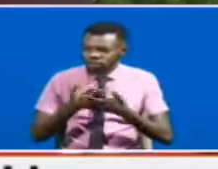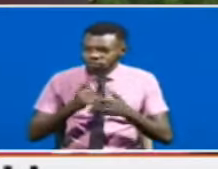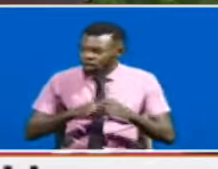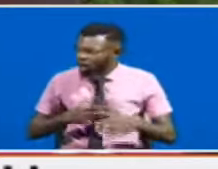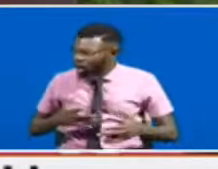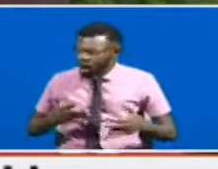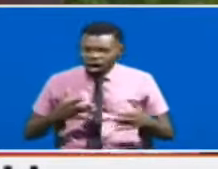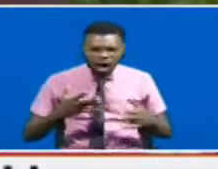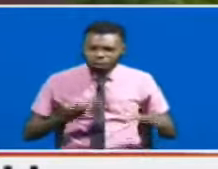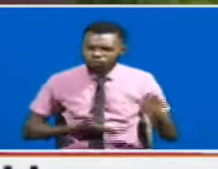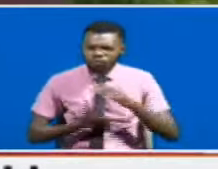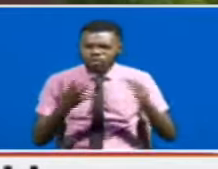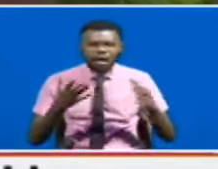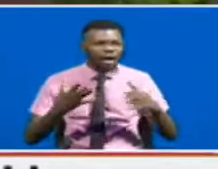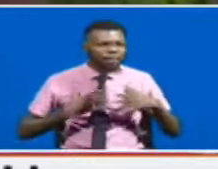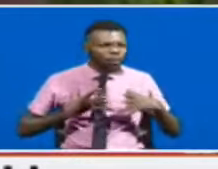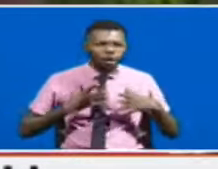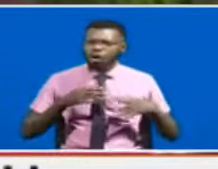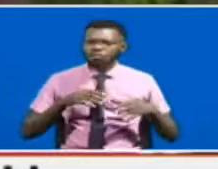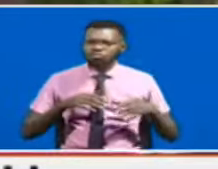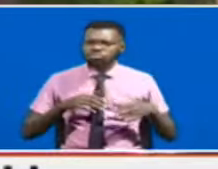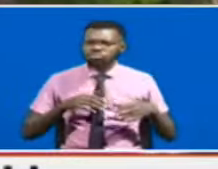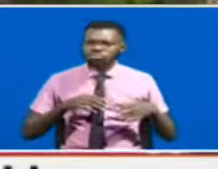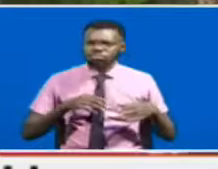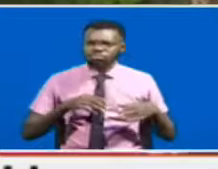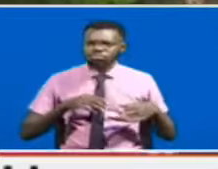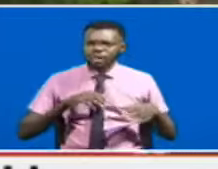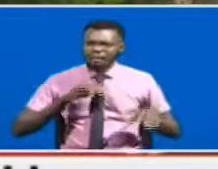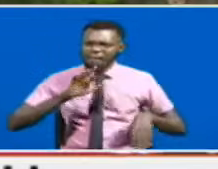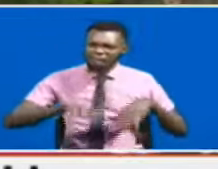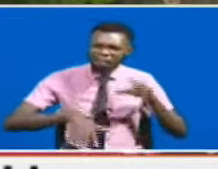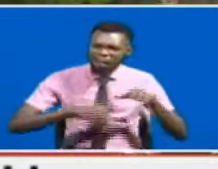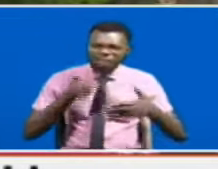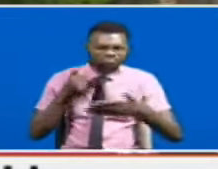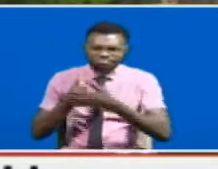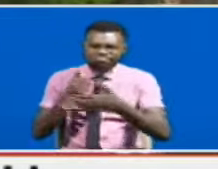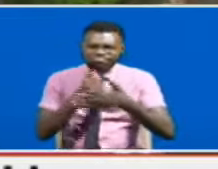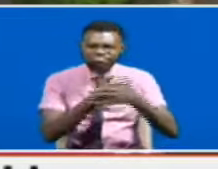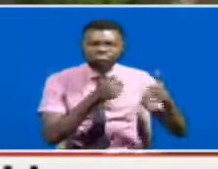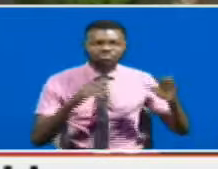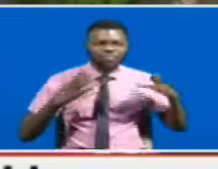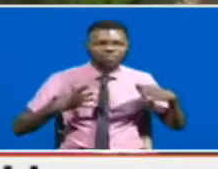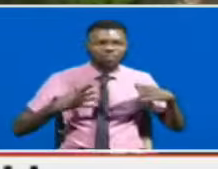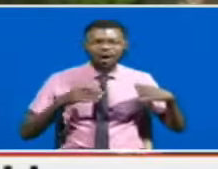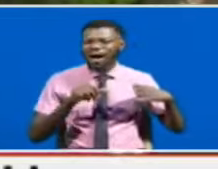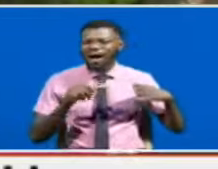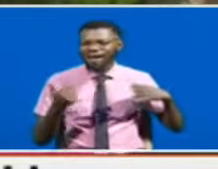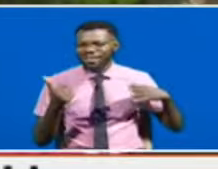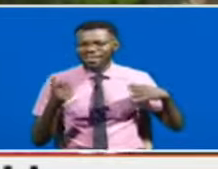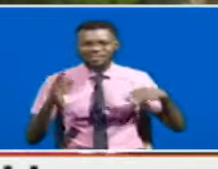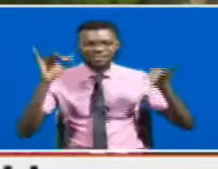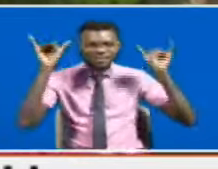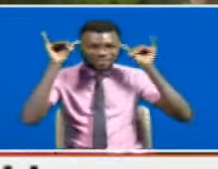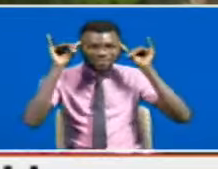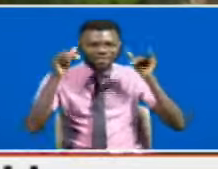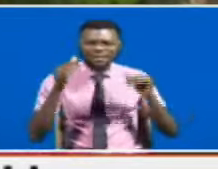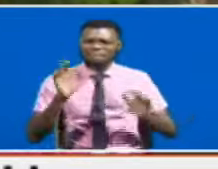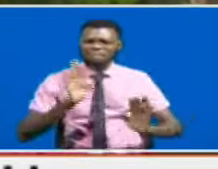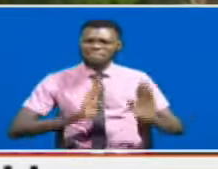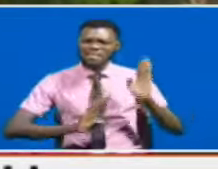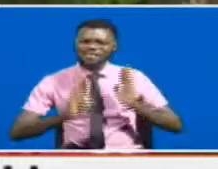kugonga watu kidogo, inarudi. Tumekuwa na ng'ombe ilikuwa inaitwa Kimbo kutoka kule Buitende, ilikuwa na hiyo